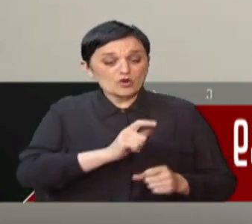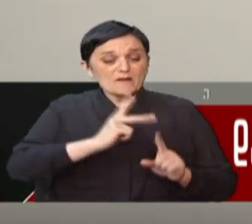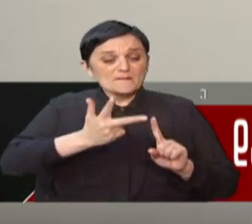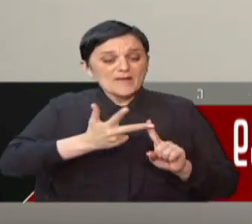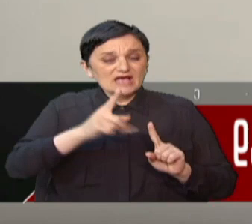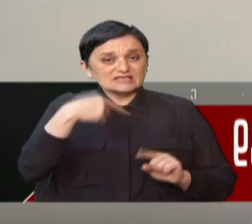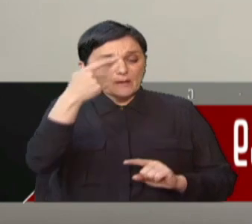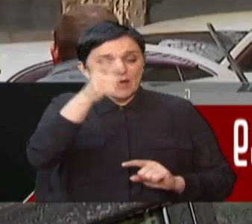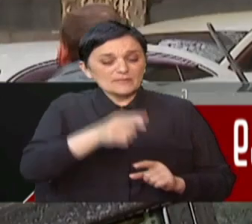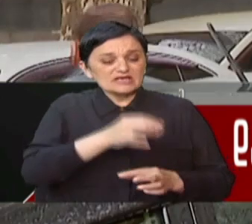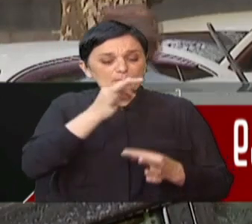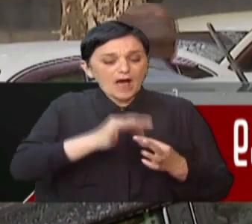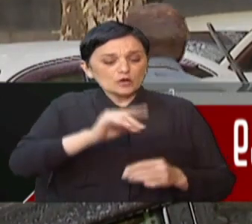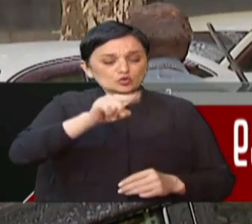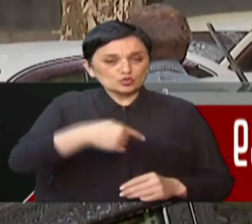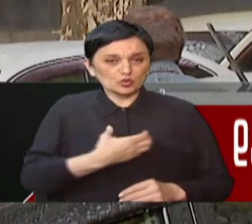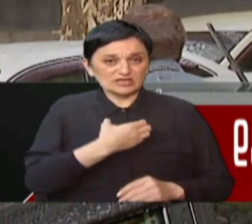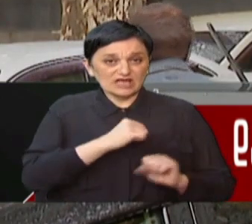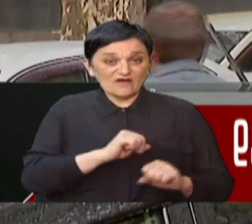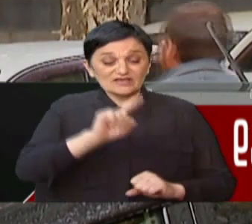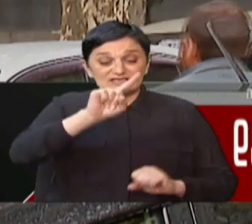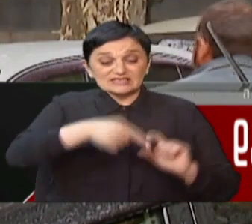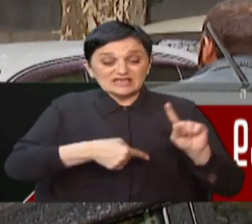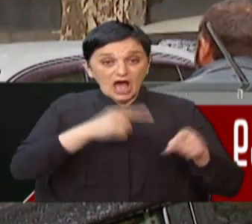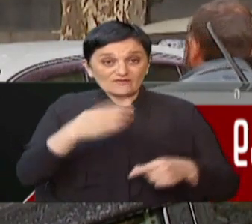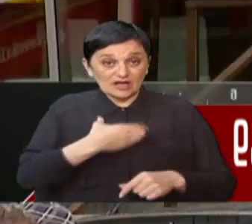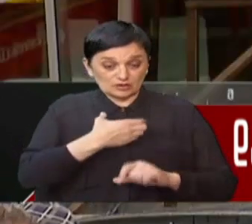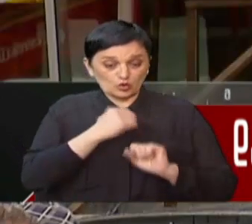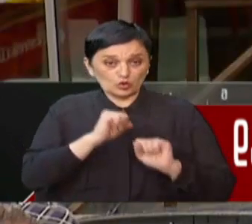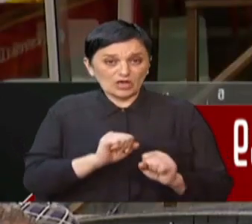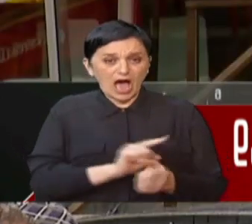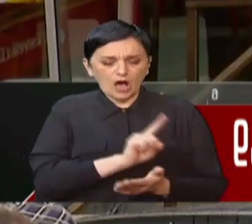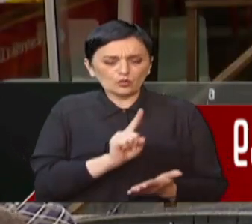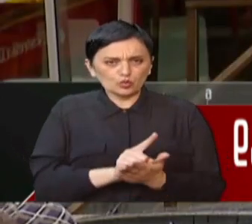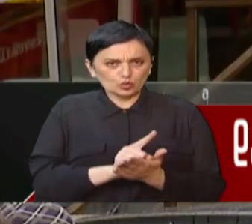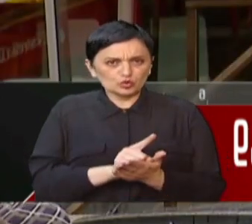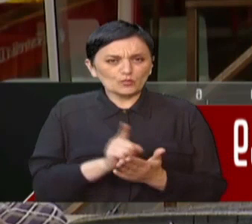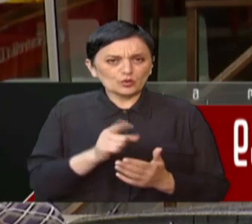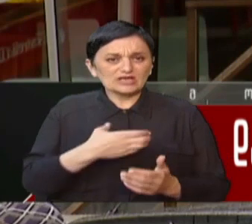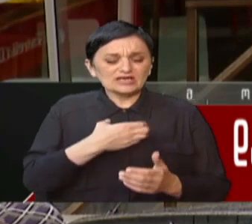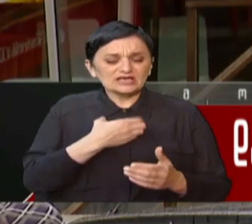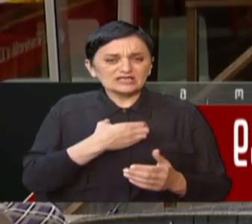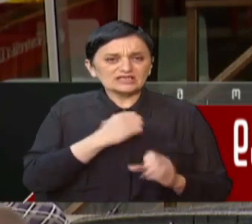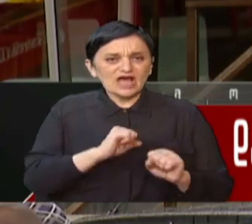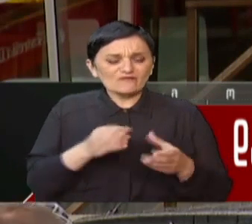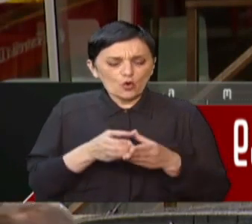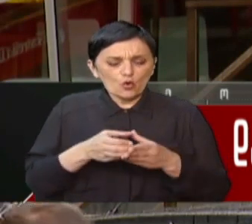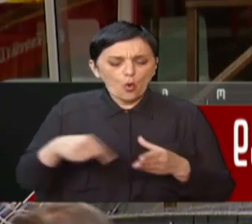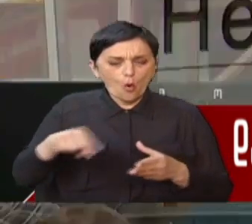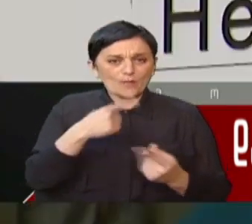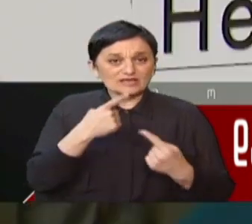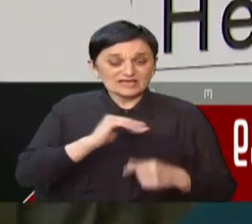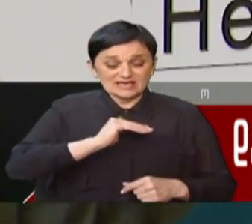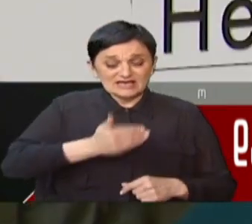პირის წინაშე პასუხისმგებლობის დაზღვევა. სავალდებულო დაზღვევის არსებობა, რომ აუცილებელია, ამაზე თავად სადაზღვევო კომპანიებშიც საუბრობენ.